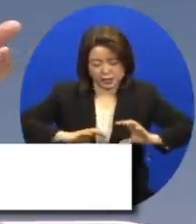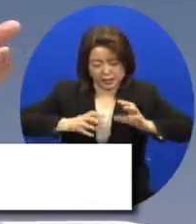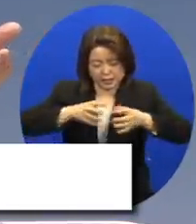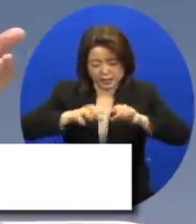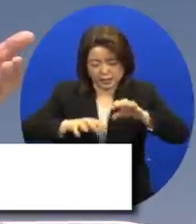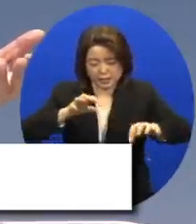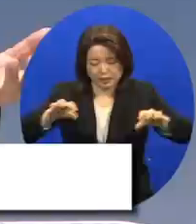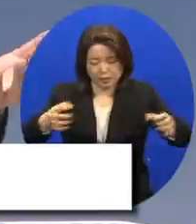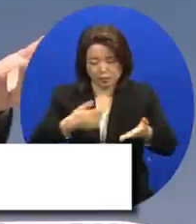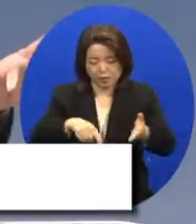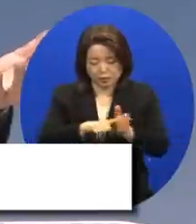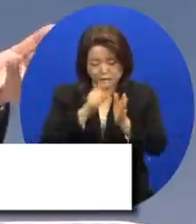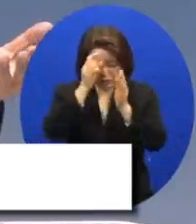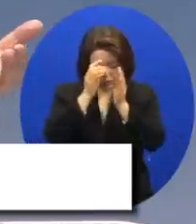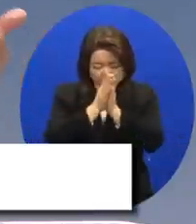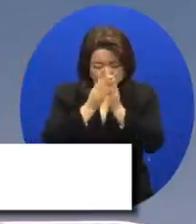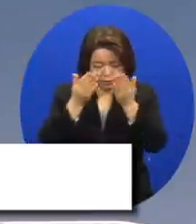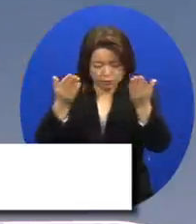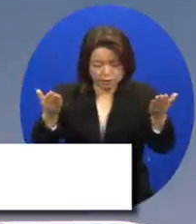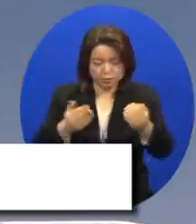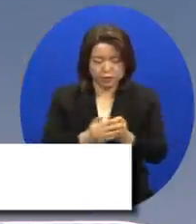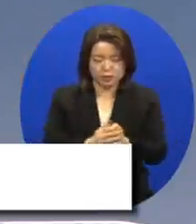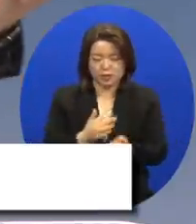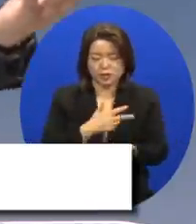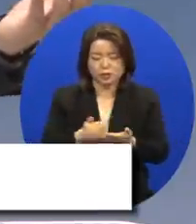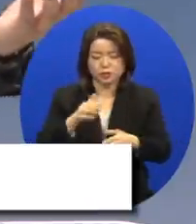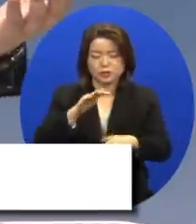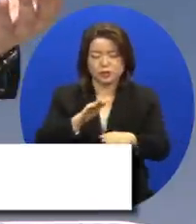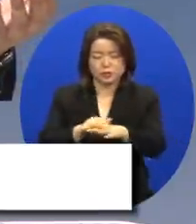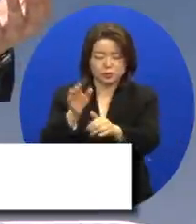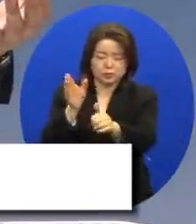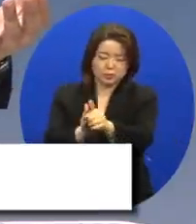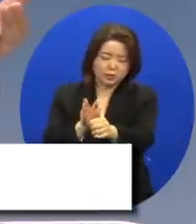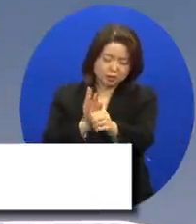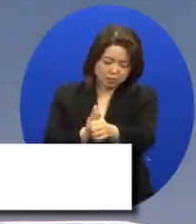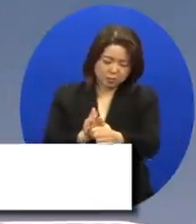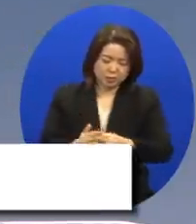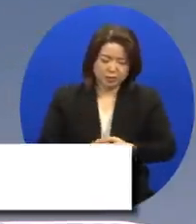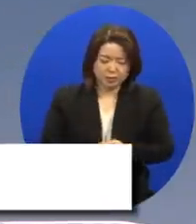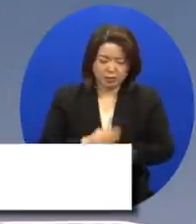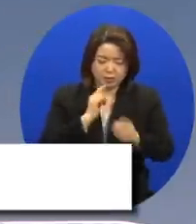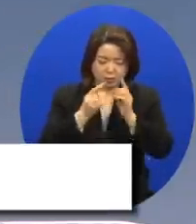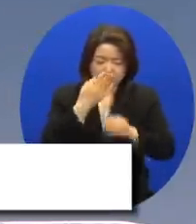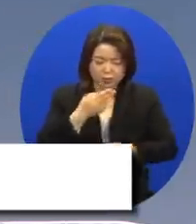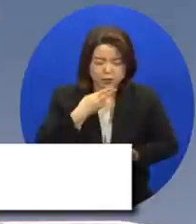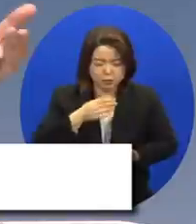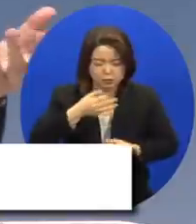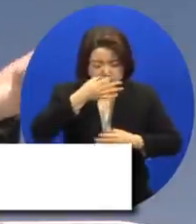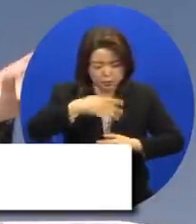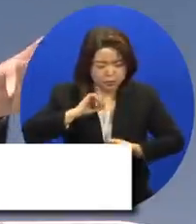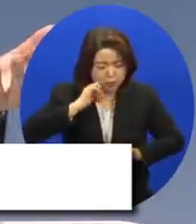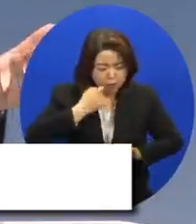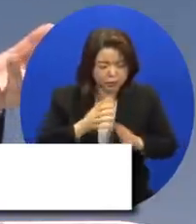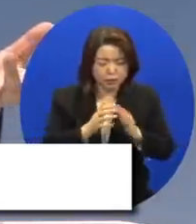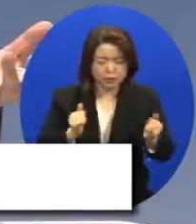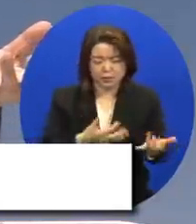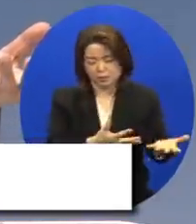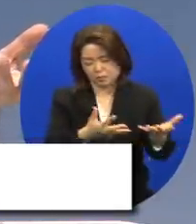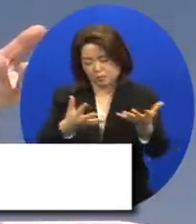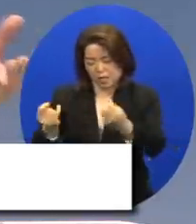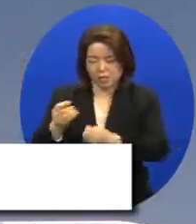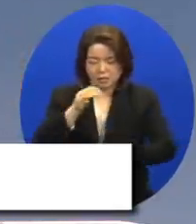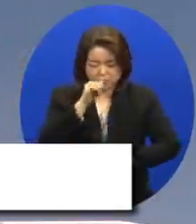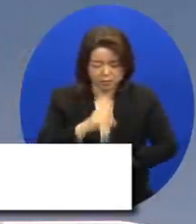을 위해서도 기도합니다 주님의 손에 부탁합니다 말할 수 없이 힘들고 어려운 이들이 많습니다